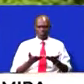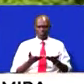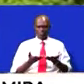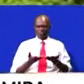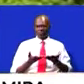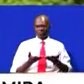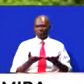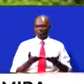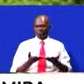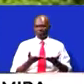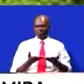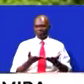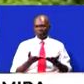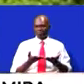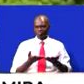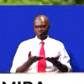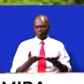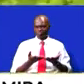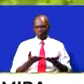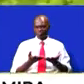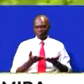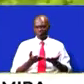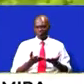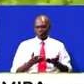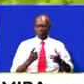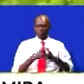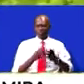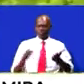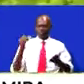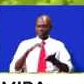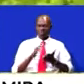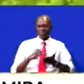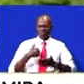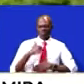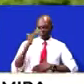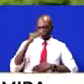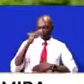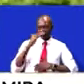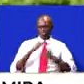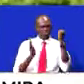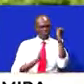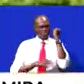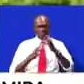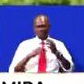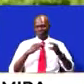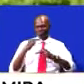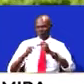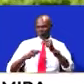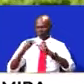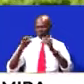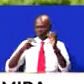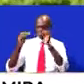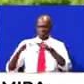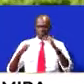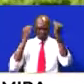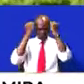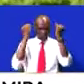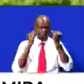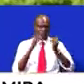imeleta increased nini smell. Sasa tuna pit kwenda kotini kuchukua